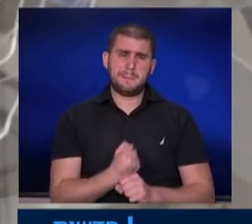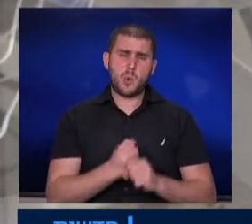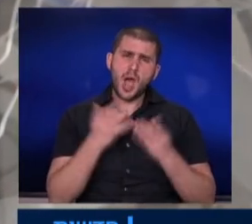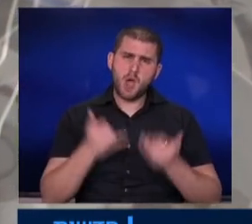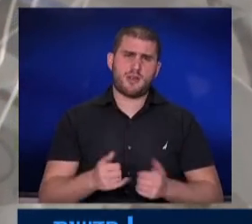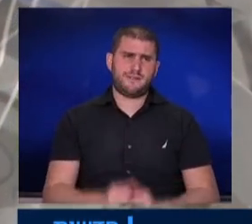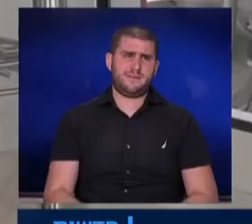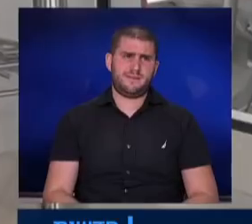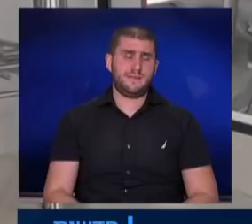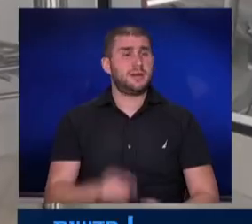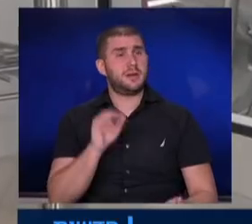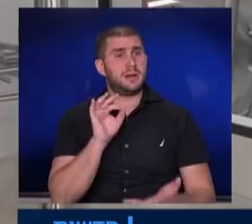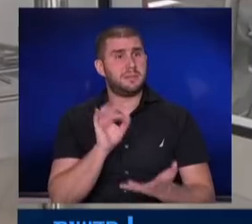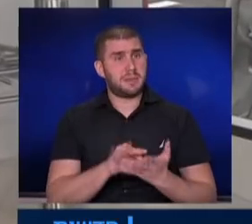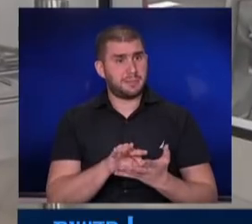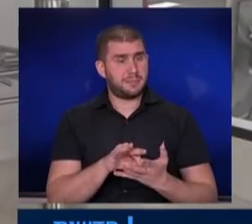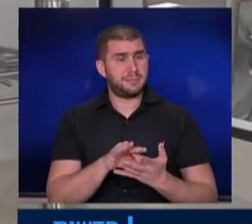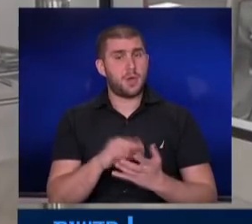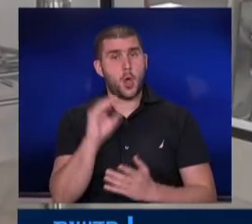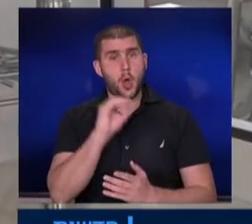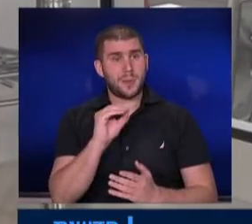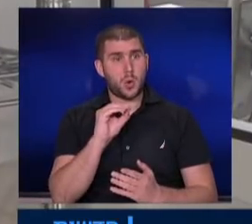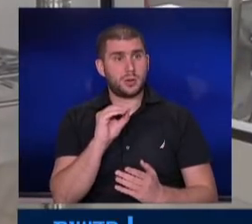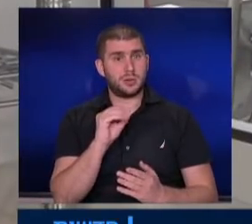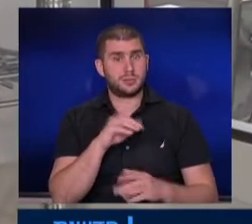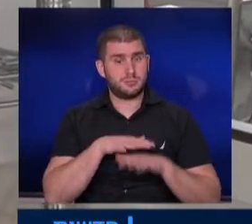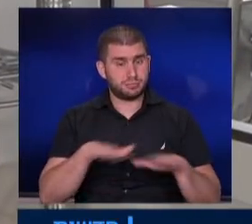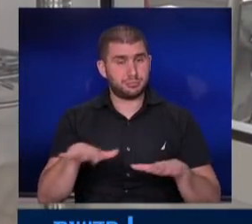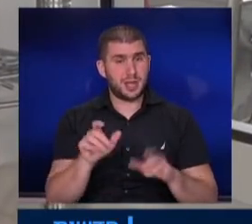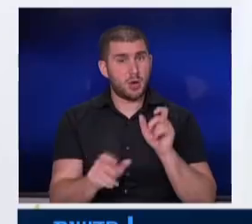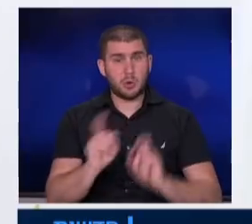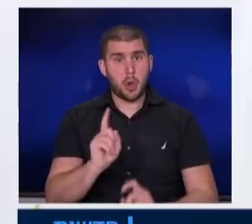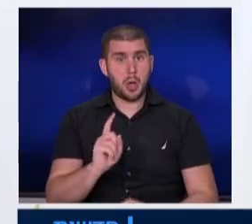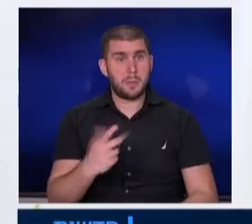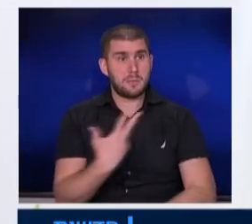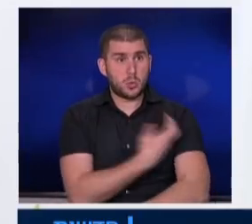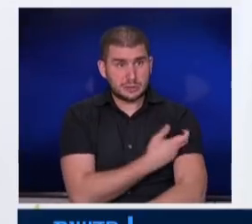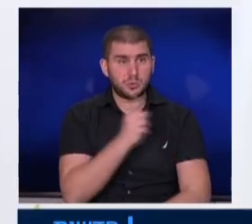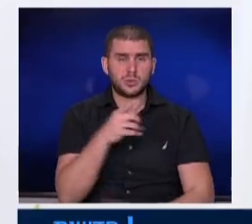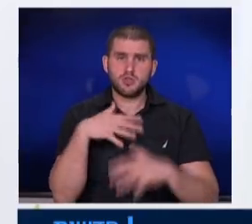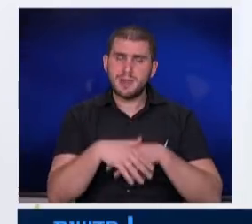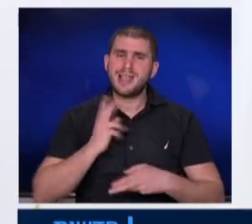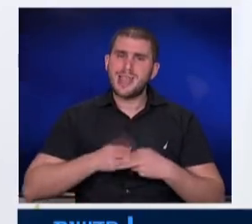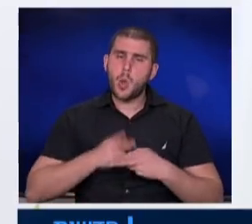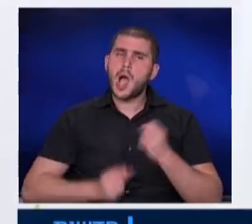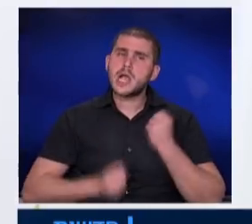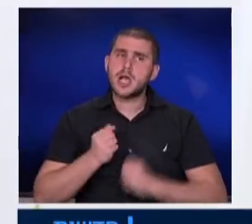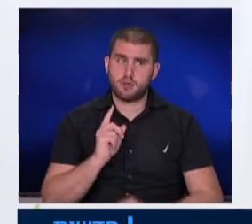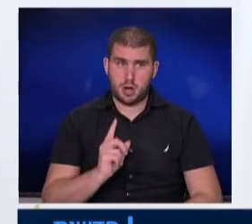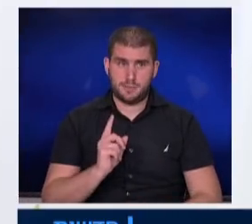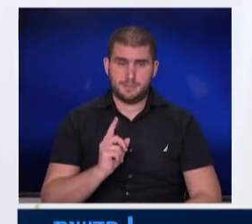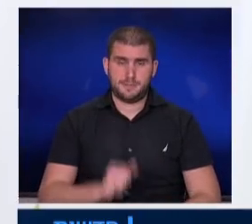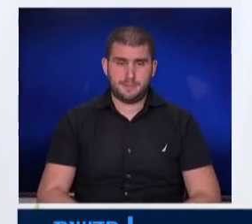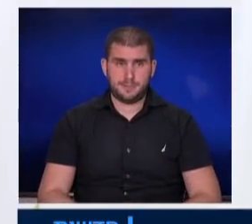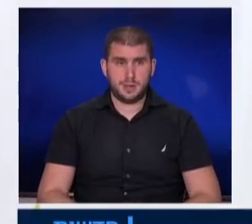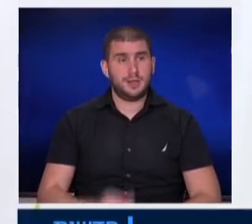כעת. כאשר האומיקרון יפגוש את האוכלוסייה הלא מחוסנת הזאת, הוא יגרום לתחלואה קשה,